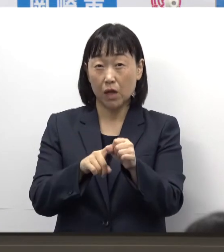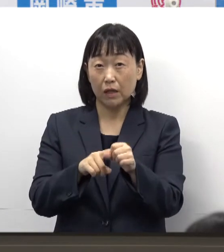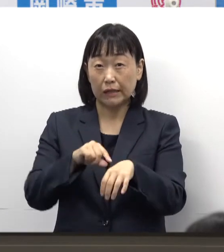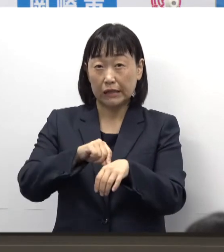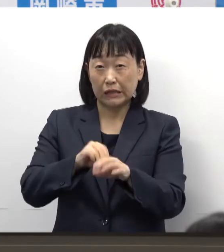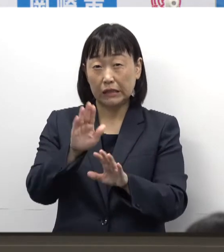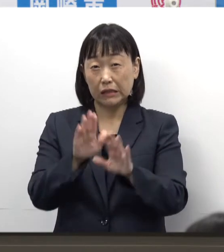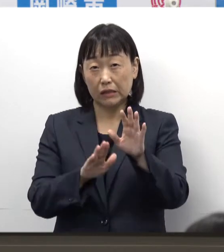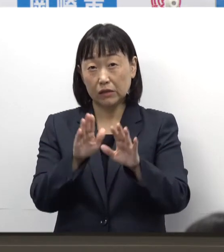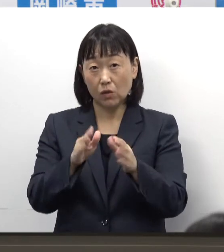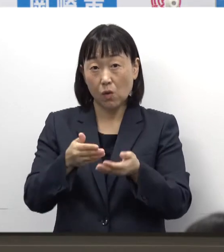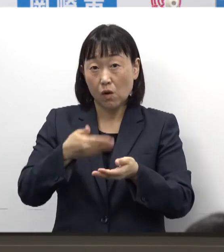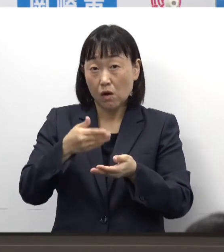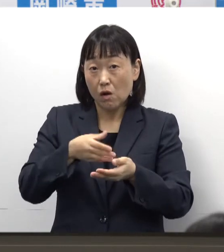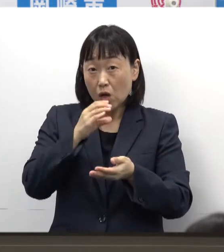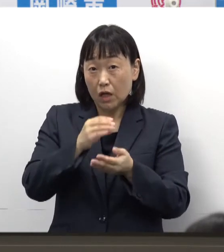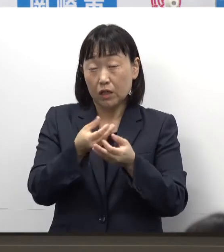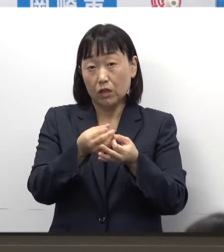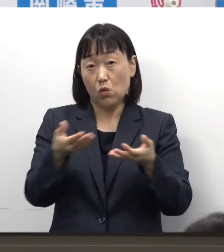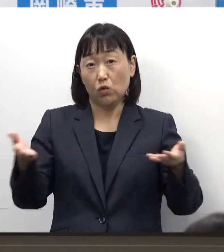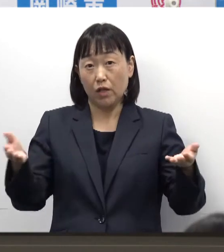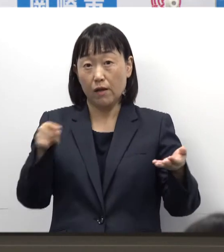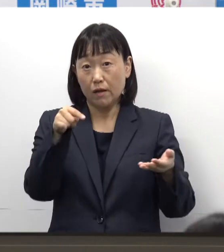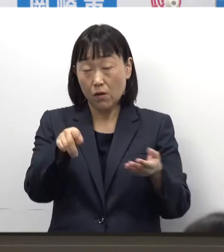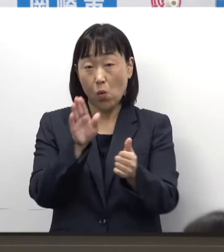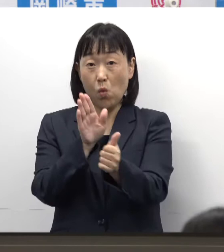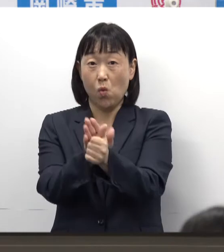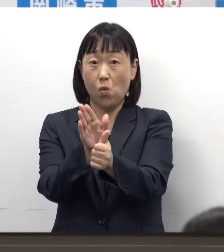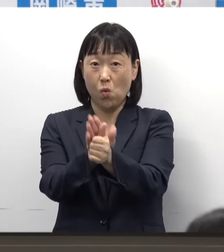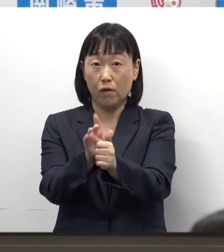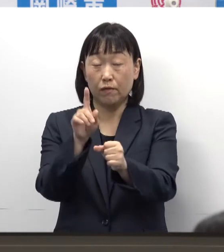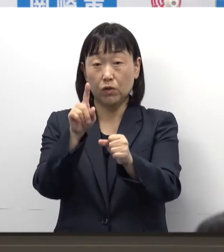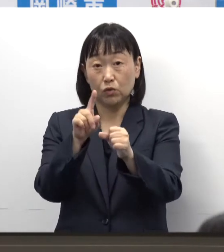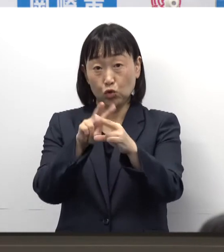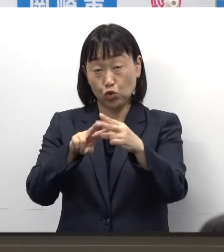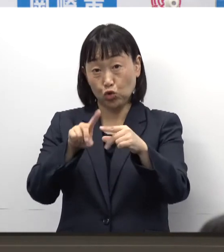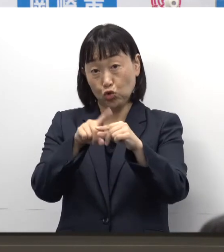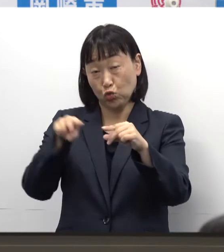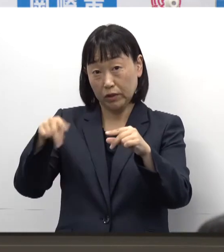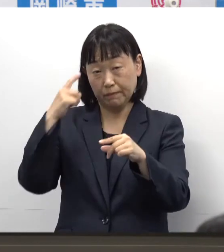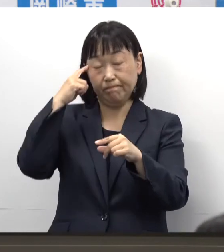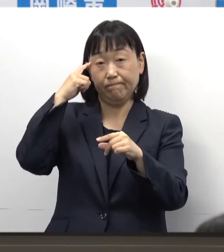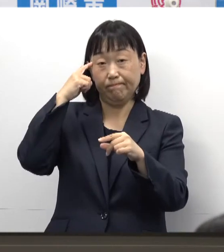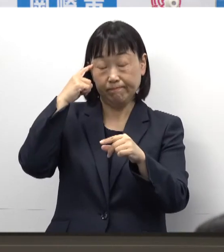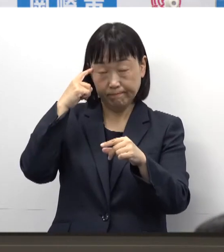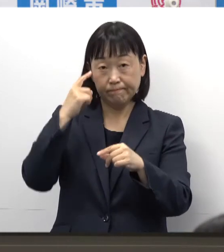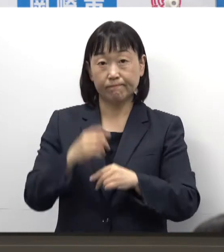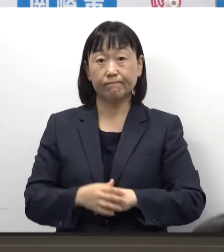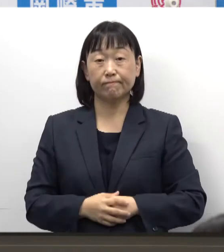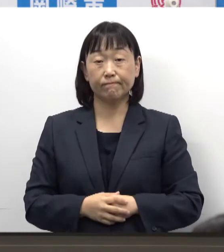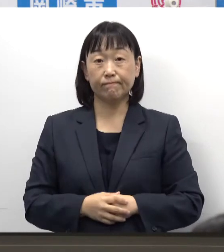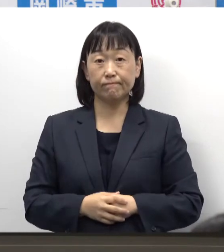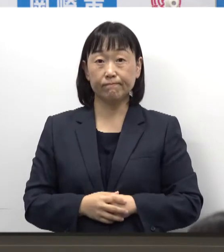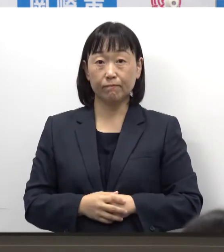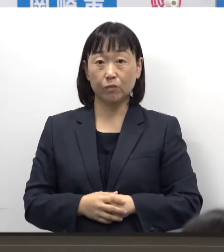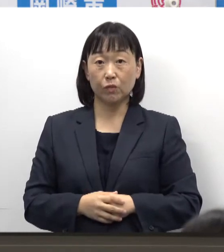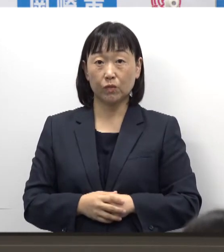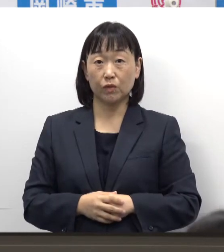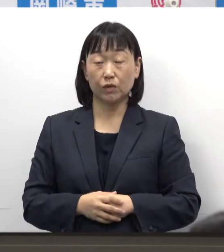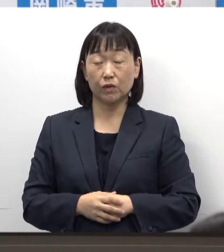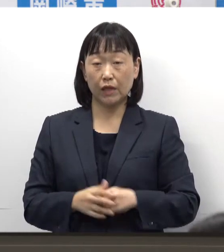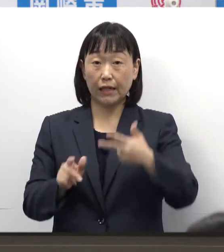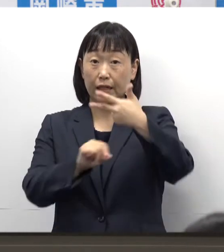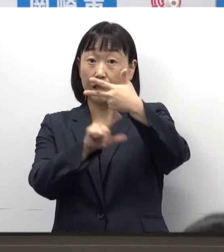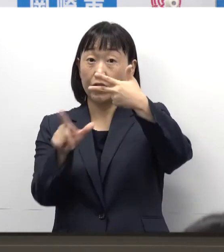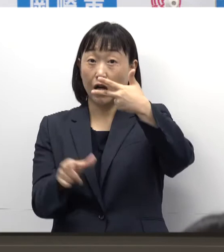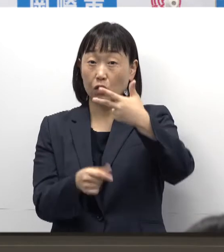状況が続く飲食店等への支援に主眼を置いた消費喚起策として実施するものです本年7月に同様